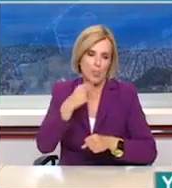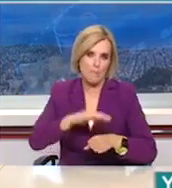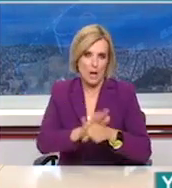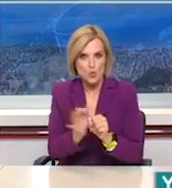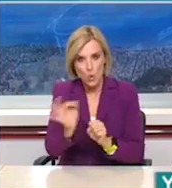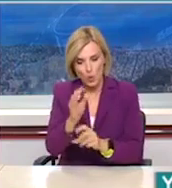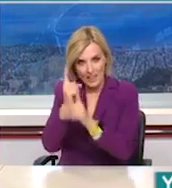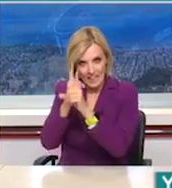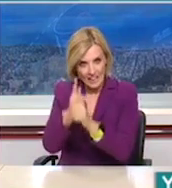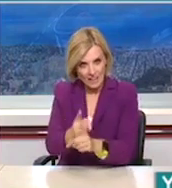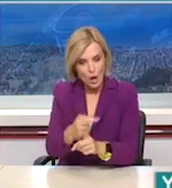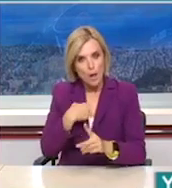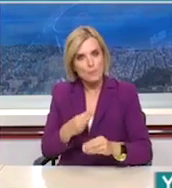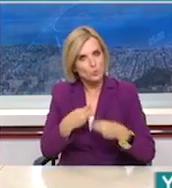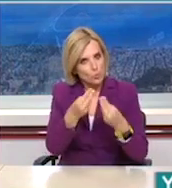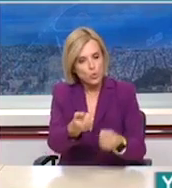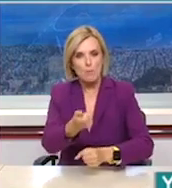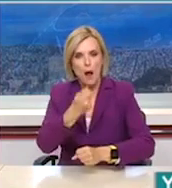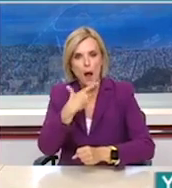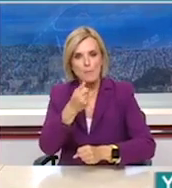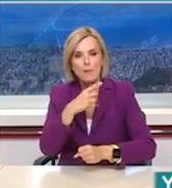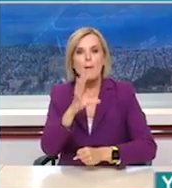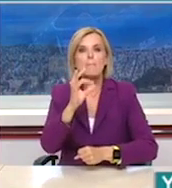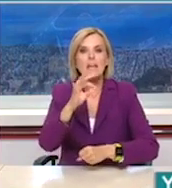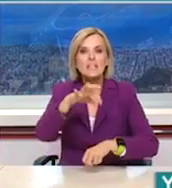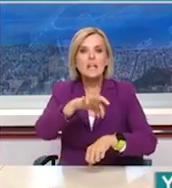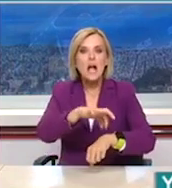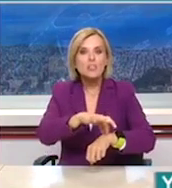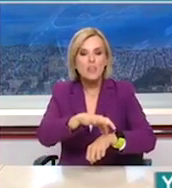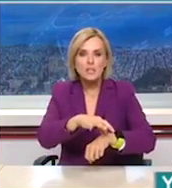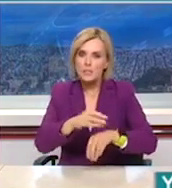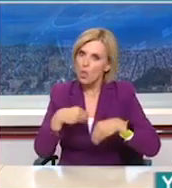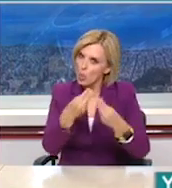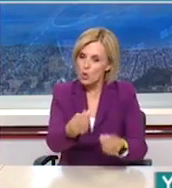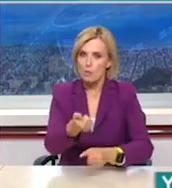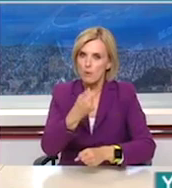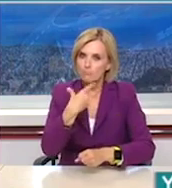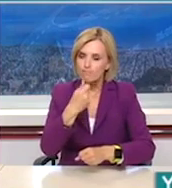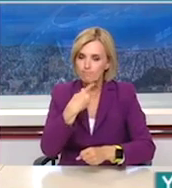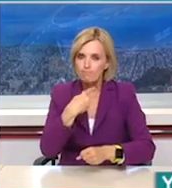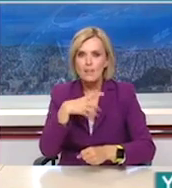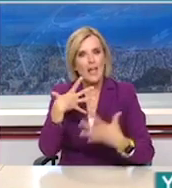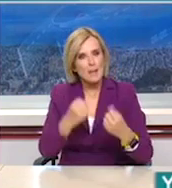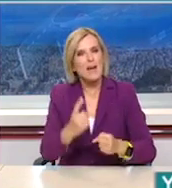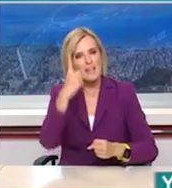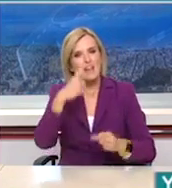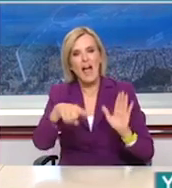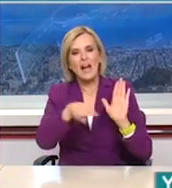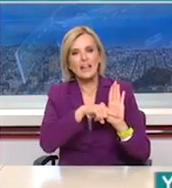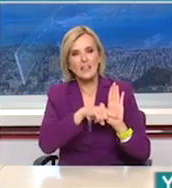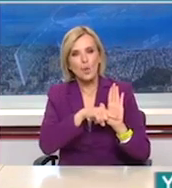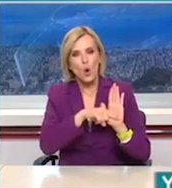κορονοϊού και που δόθηκε και στην Ελλάδα σε περισσότερους από 50 ασθενείς με κλινική μελέτη, είχε μία ανεπιθύμητη ενέργεια αναφοράς